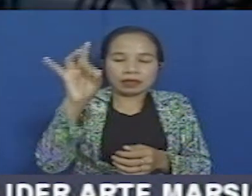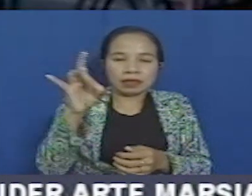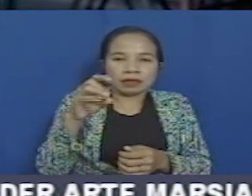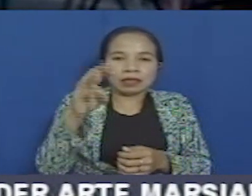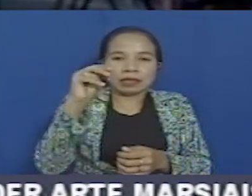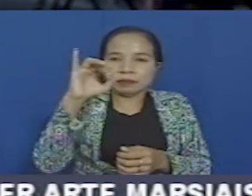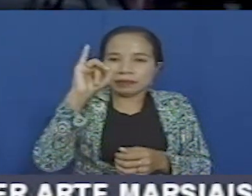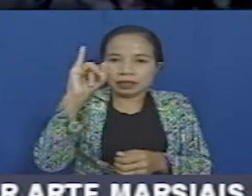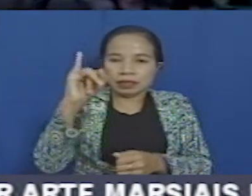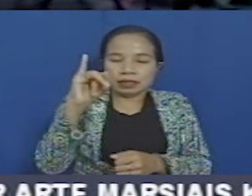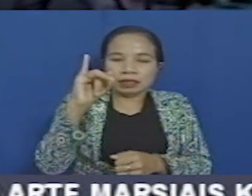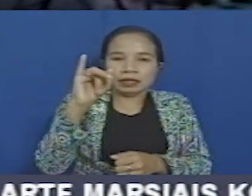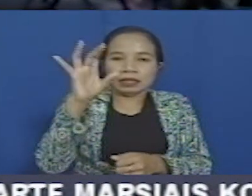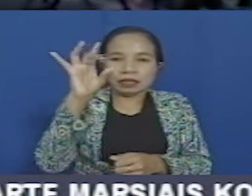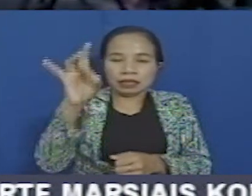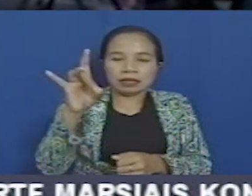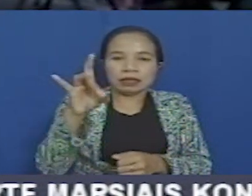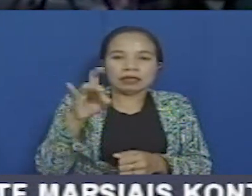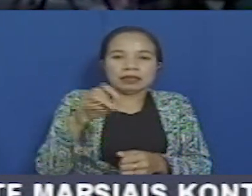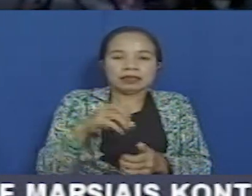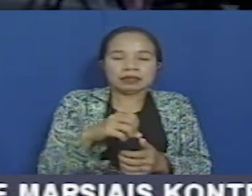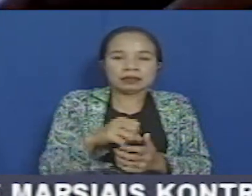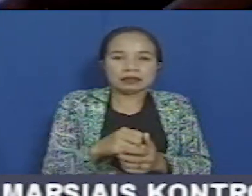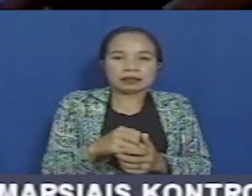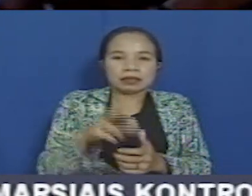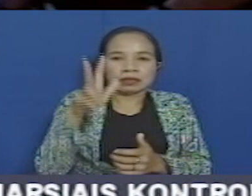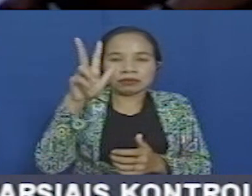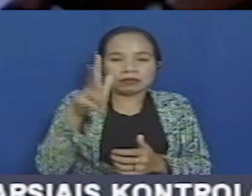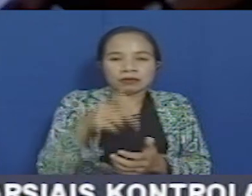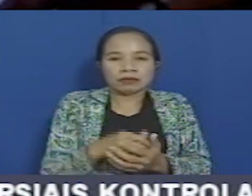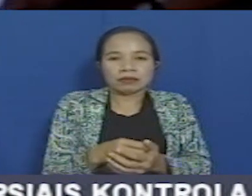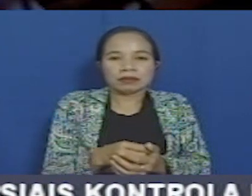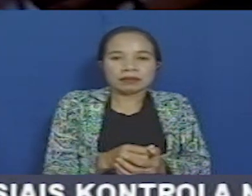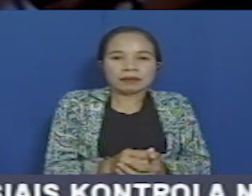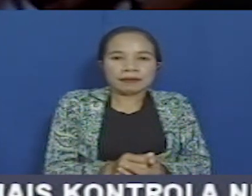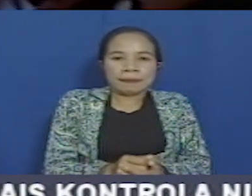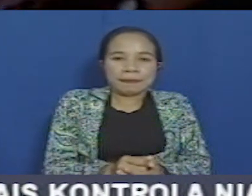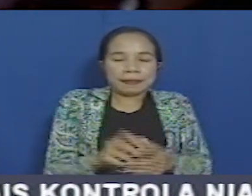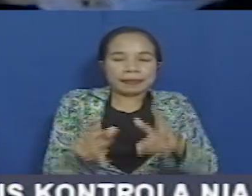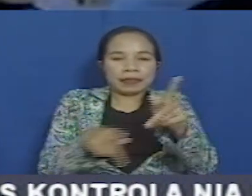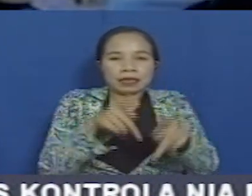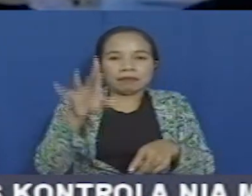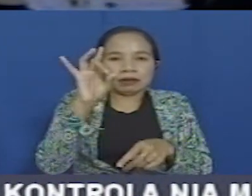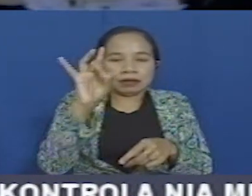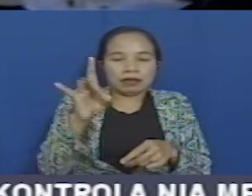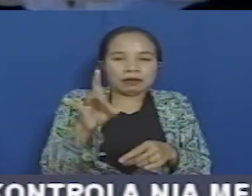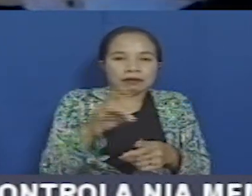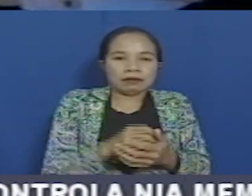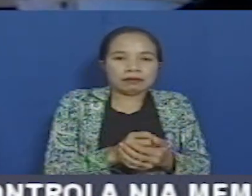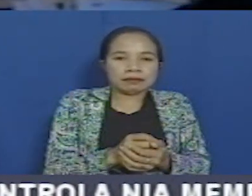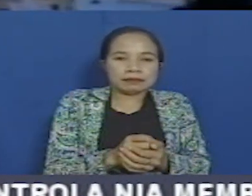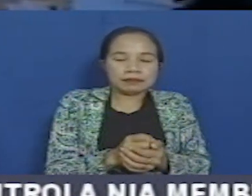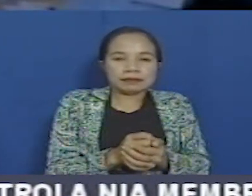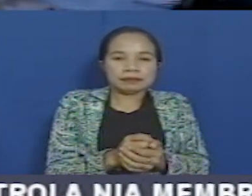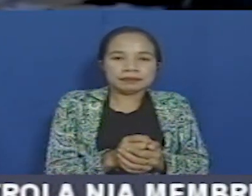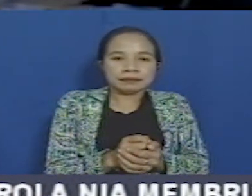iha medicina interna na inwalu, cirurgia na intolu. Cidadão na Inwalu iha